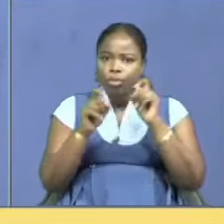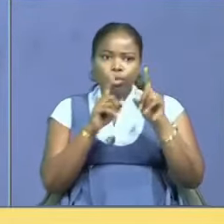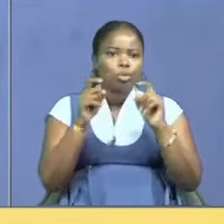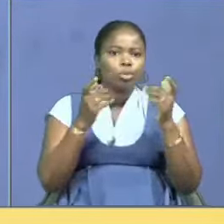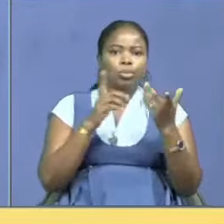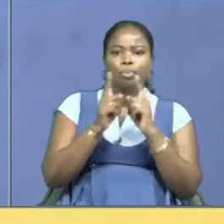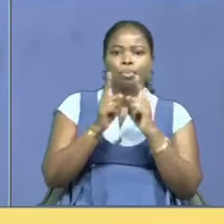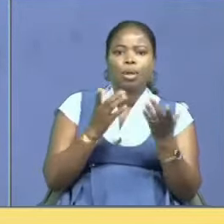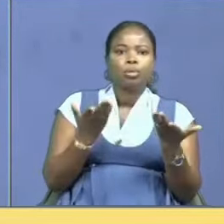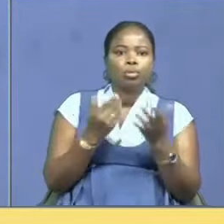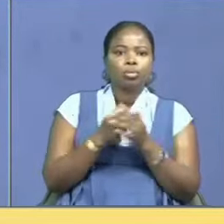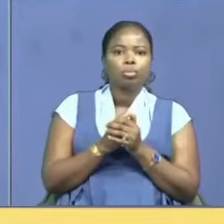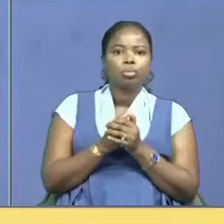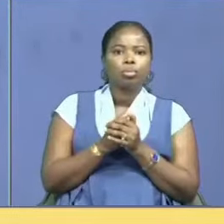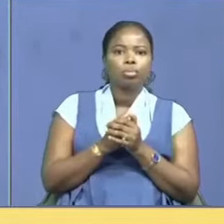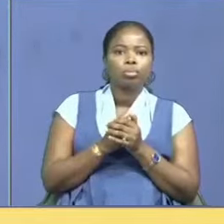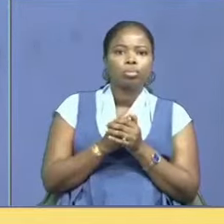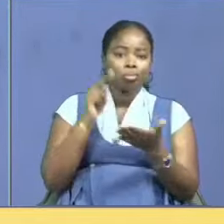citoyennes